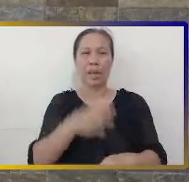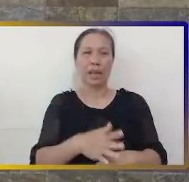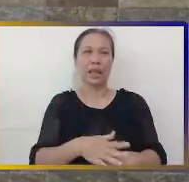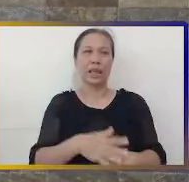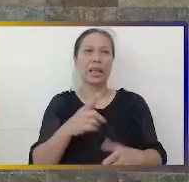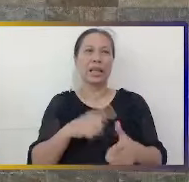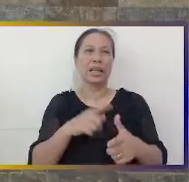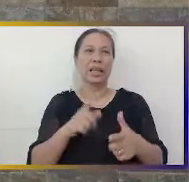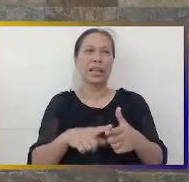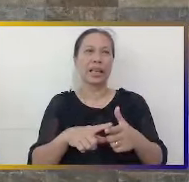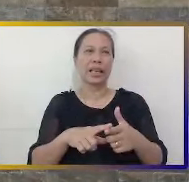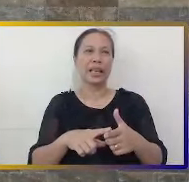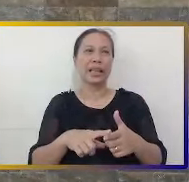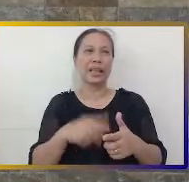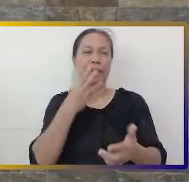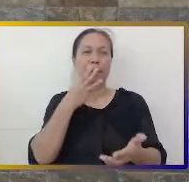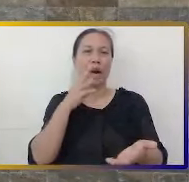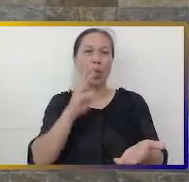yung mga manlalait